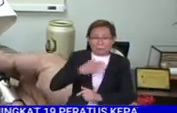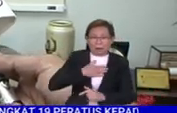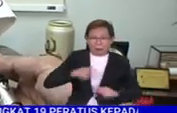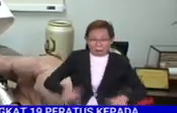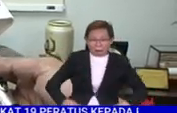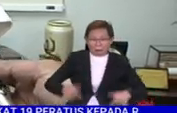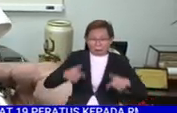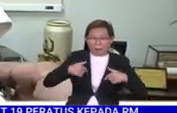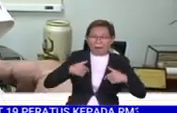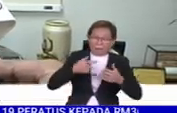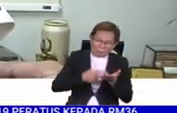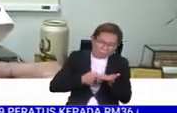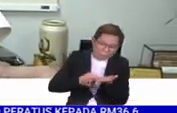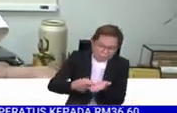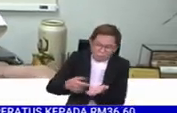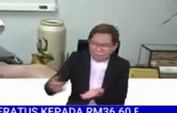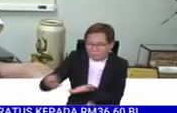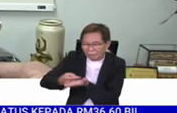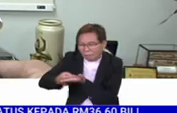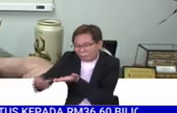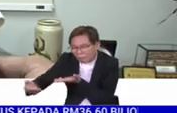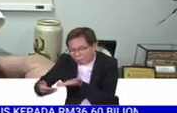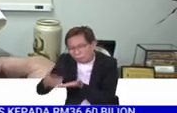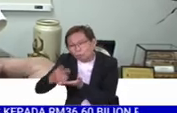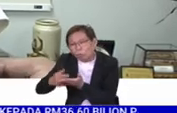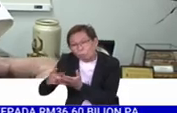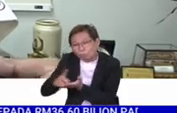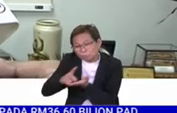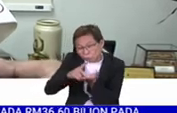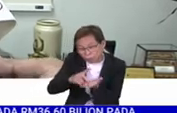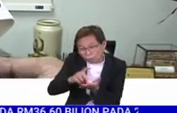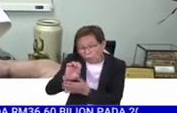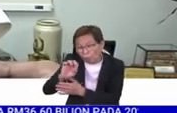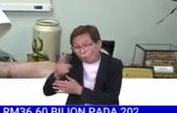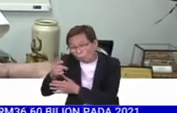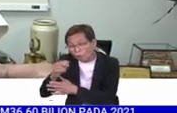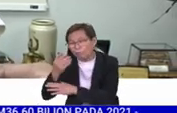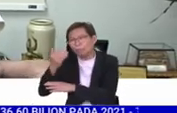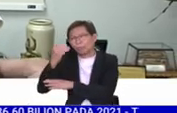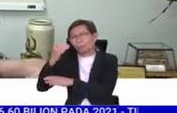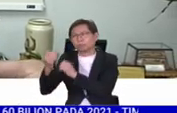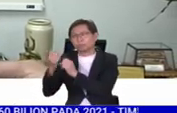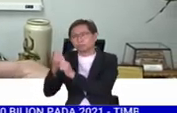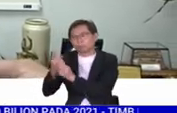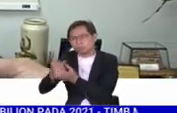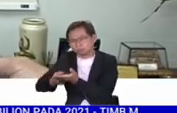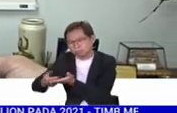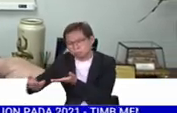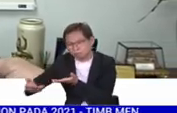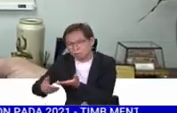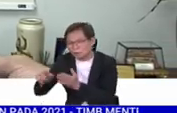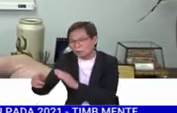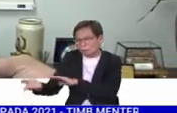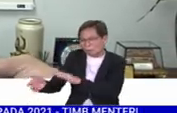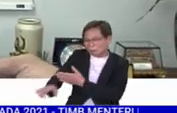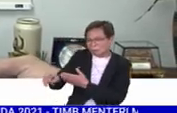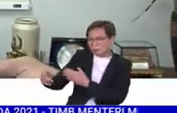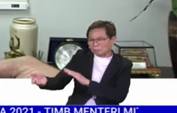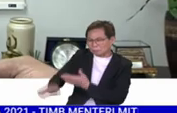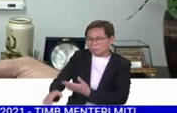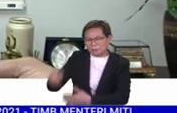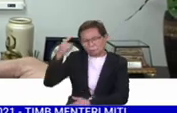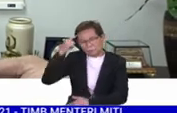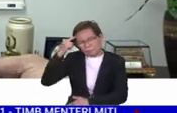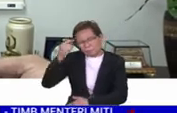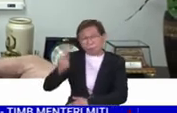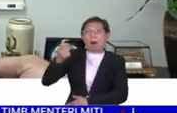kita pernah berbincang untuk derma organ lah, a few years back. Jadi bila dia dah meninggal tu memang saya tak fikir panjang